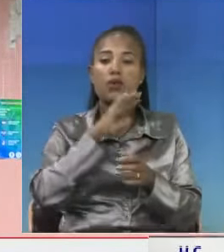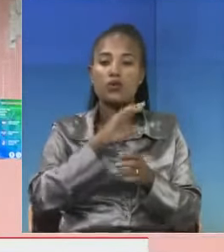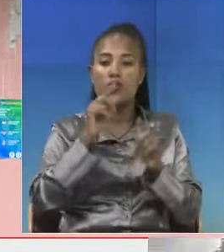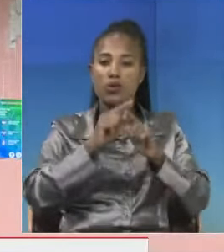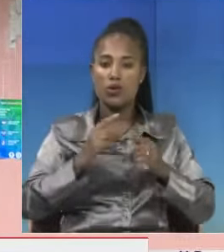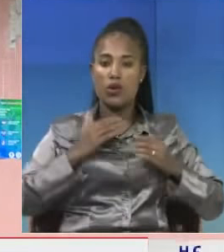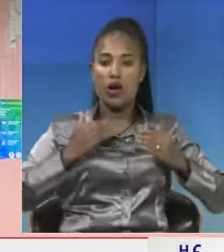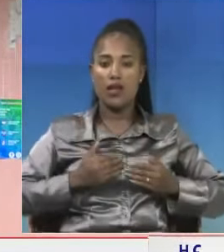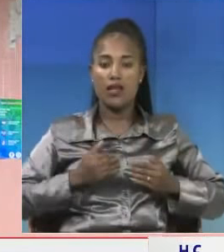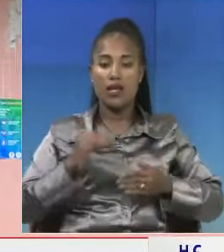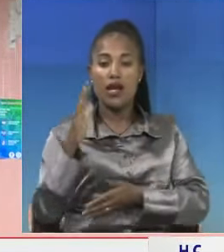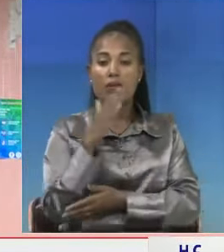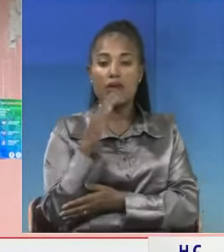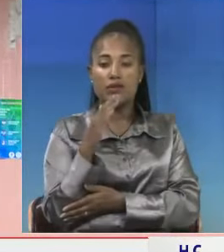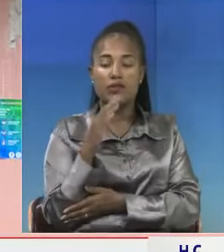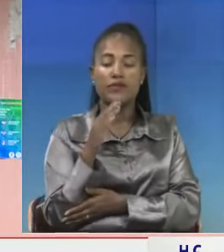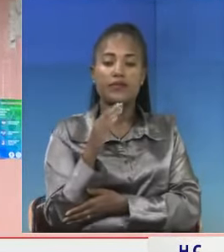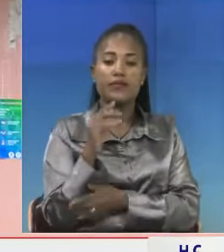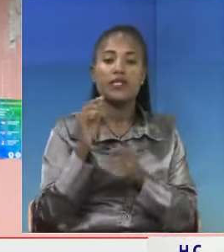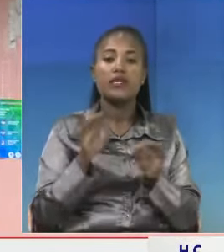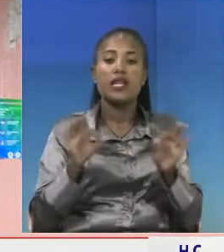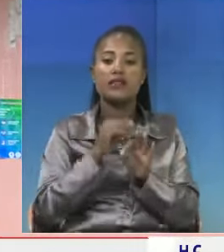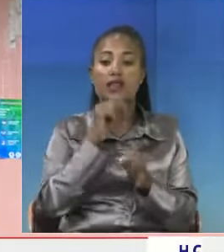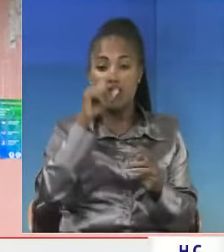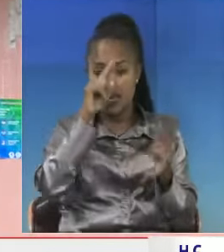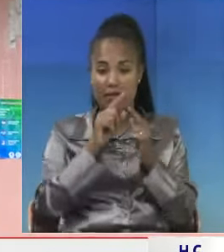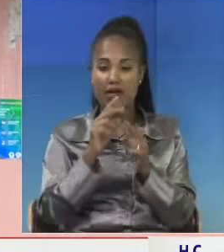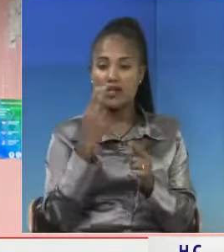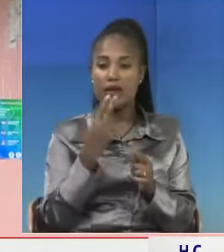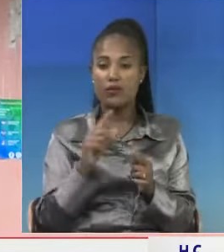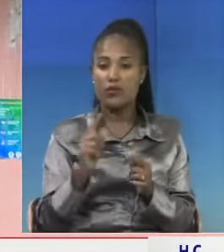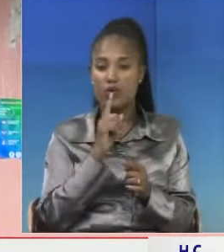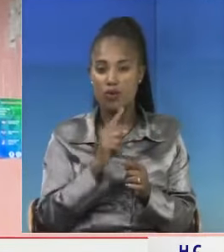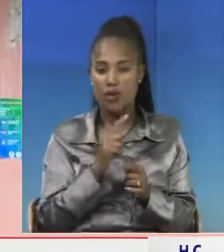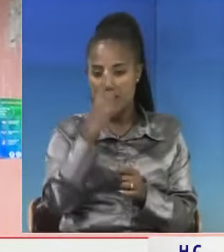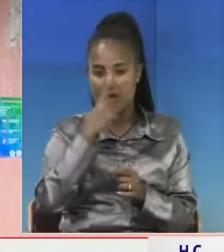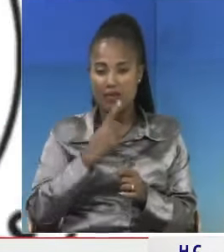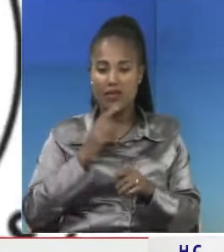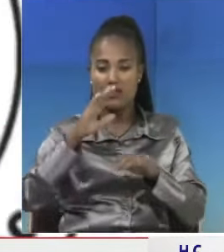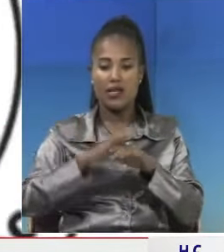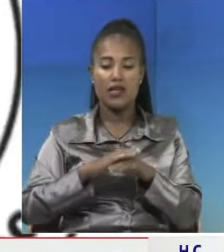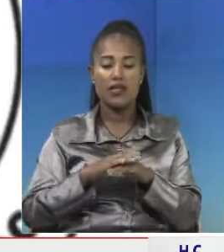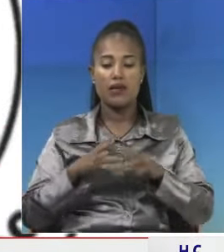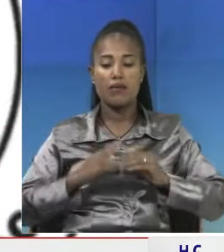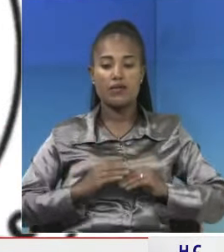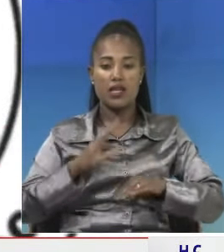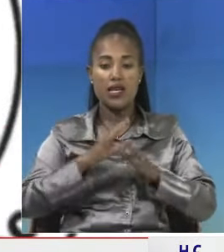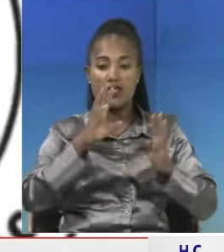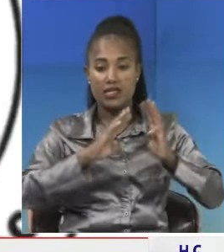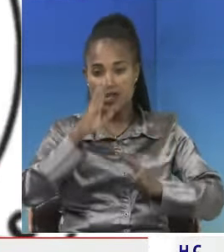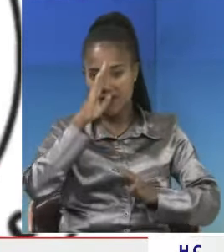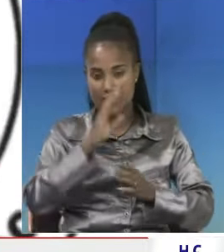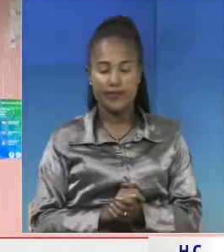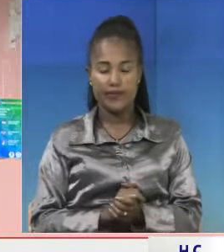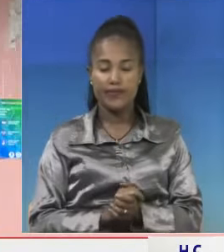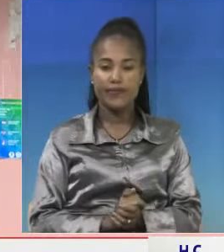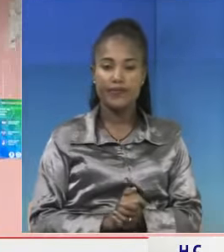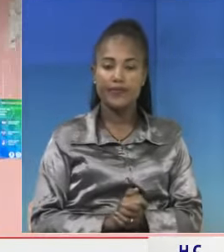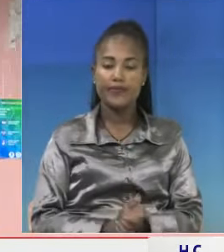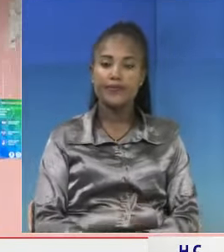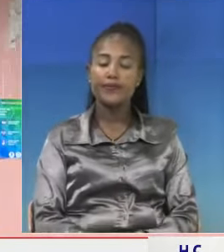የተለያዩ አካላት አርማችንና ባንዲራችንን ላልተፈለገ ዓላማ ያዋሉ ስለሆነ ነው በተአማኒነታችንና ተቀባይነታችን ለችግር የፈጠረው። Difficulty many